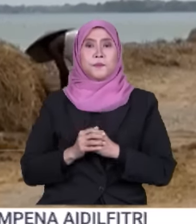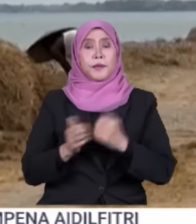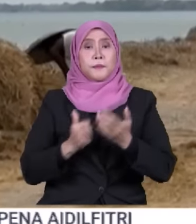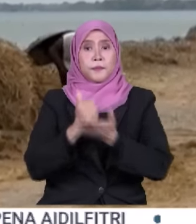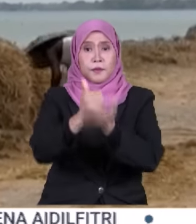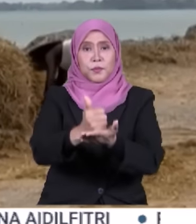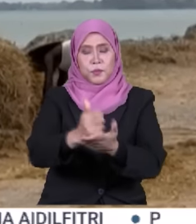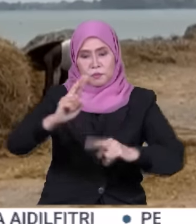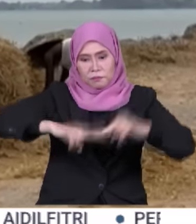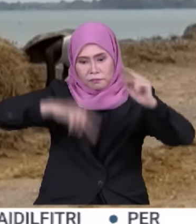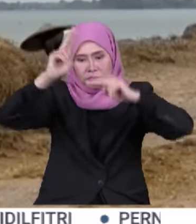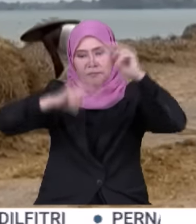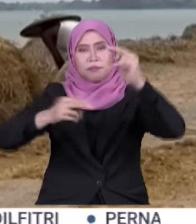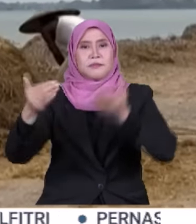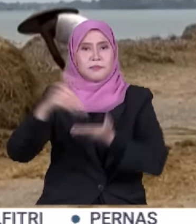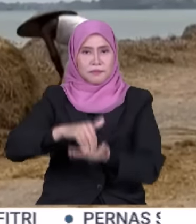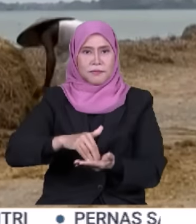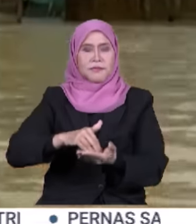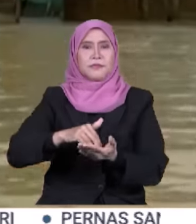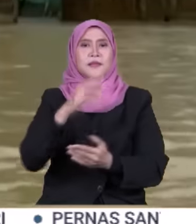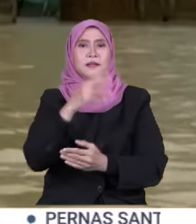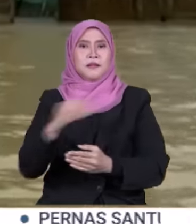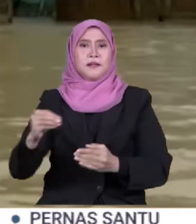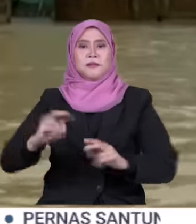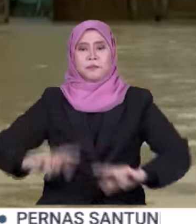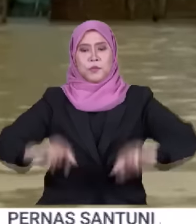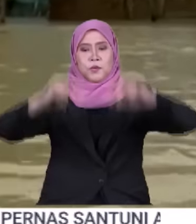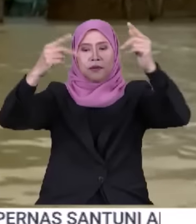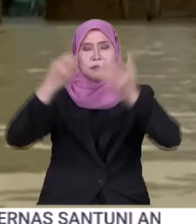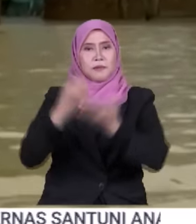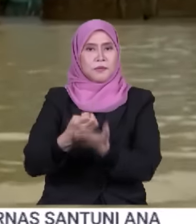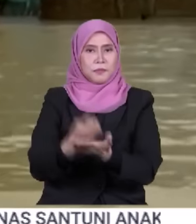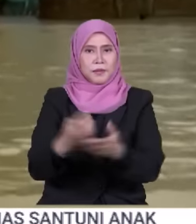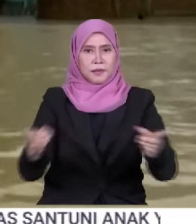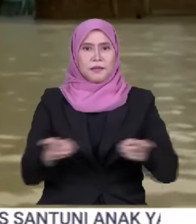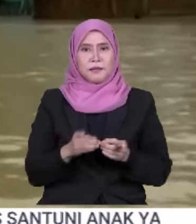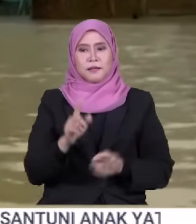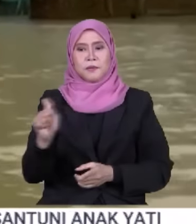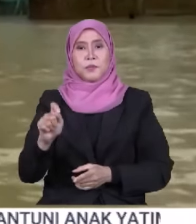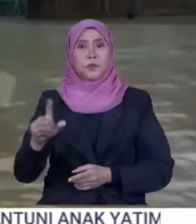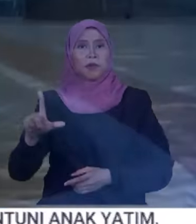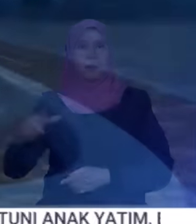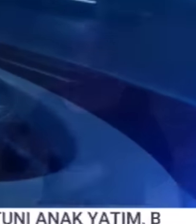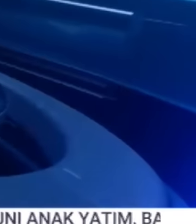pembinaan semula, meningkatkan daya tahan dan pemulihan ekonomi daerah timur laut.